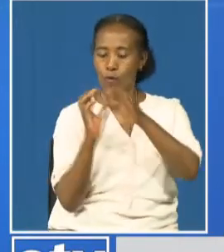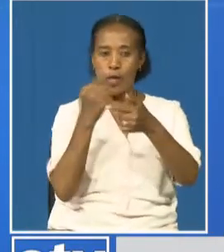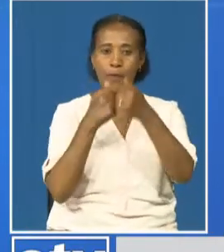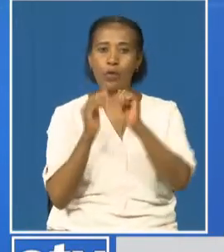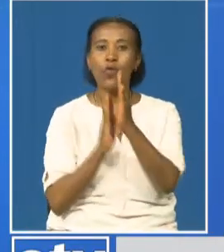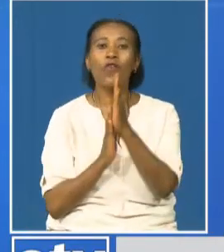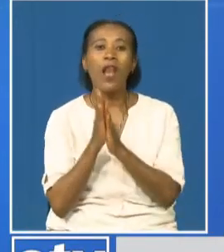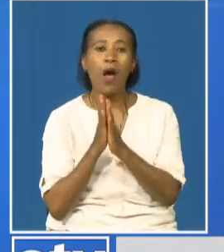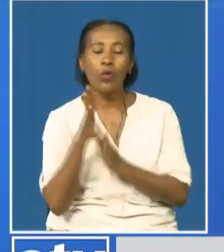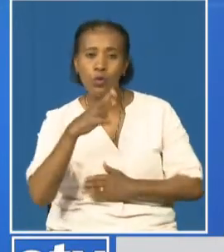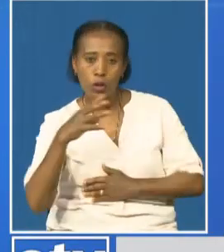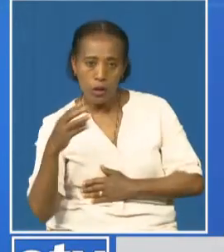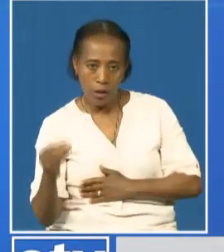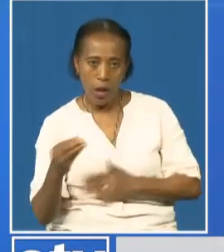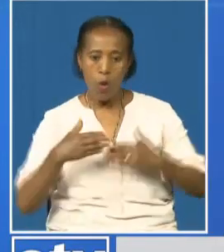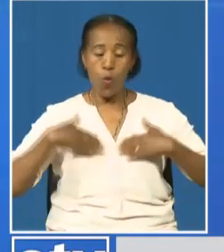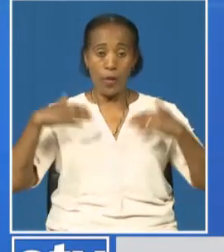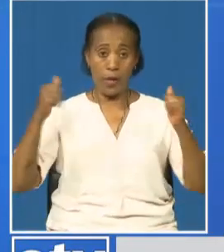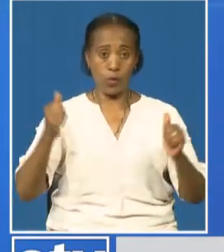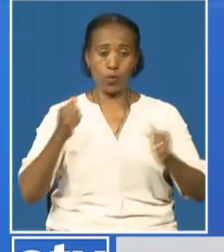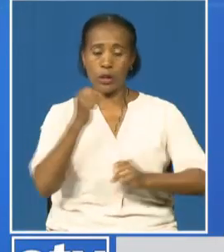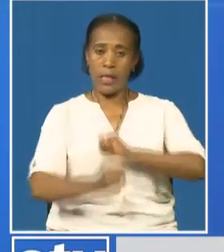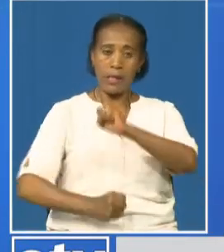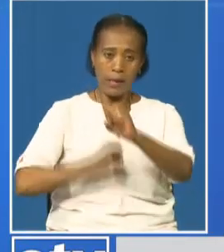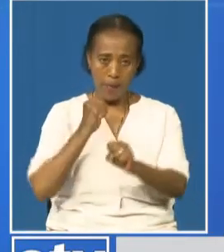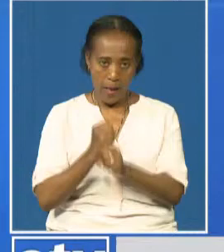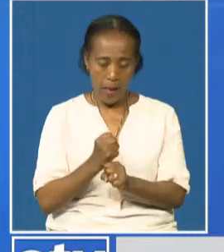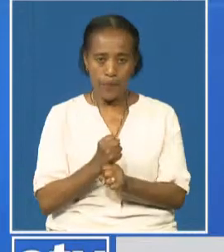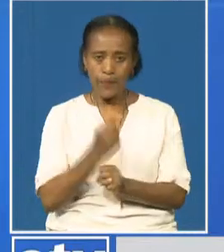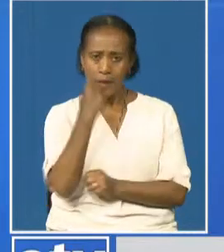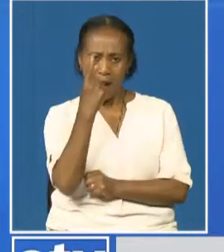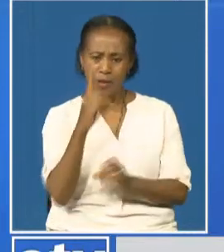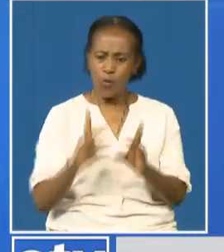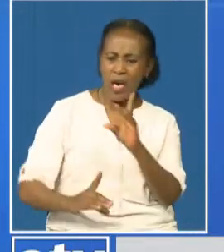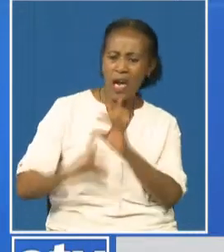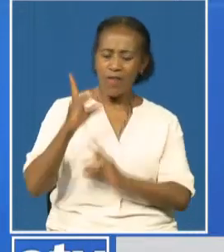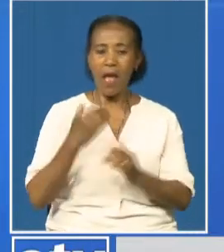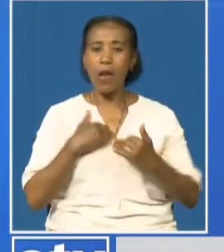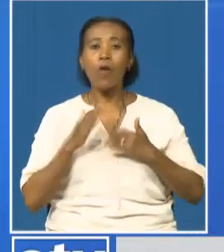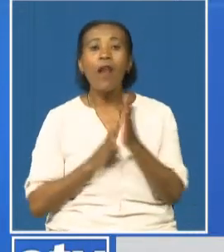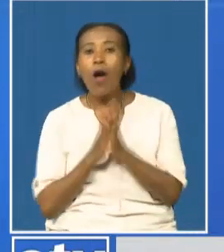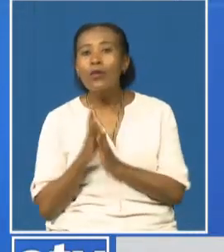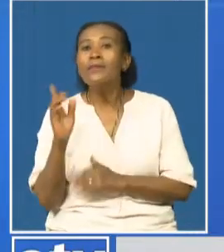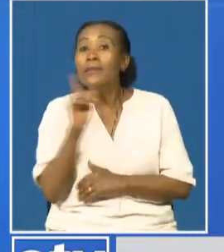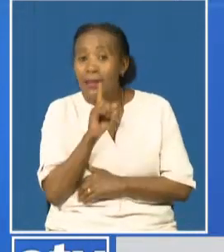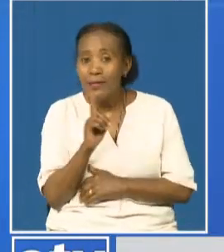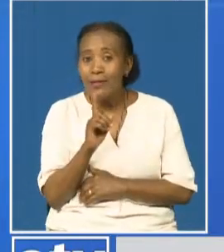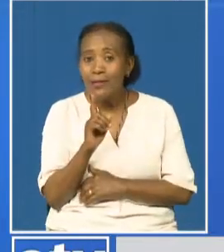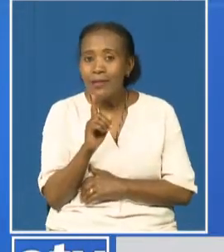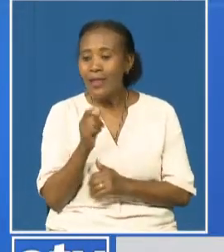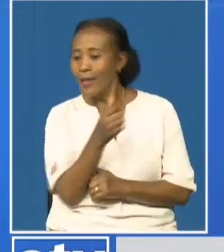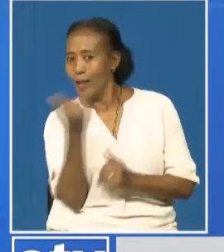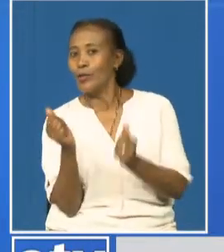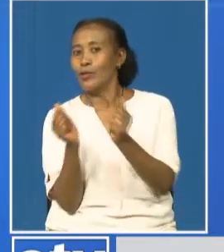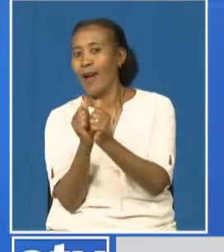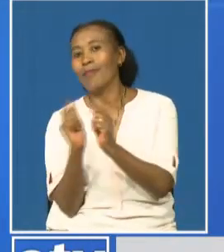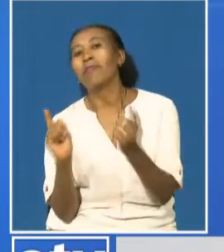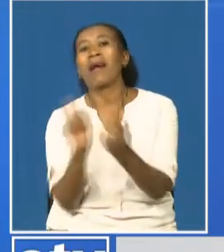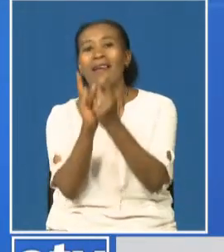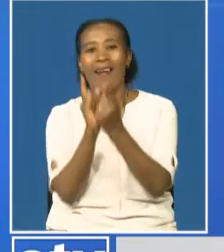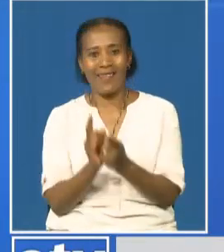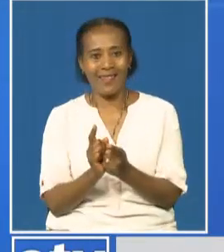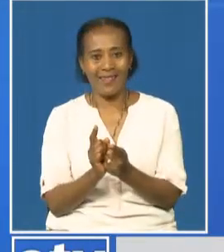የሚመጡ ፍላጎቶች እና በወጣትነት እድሜ አንዱ ከፍ ያለው ፍላጎት ምንድን ነው? ከሌሎች ጋር